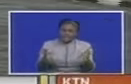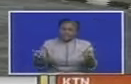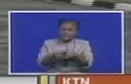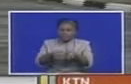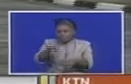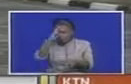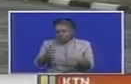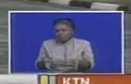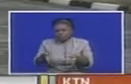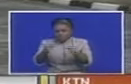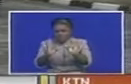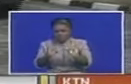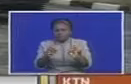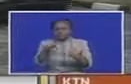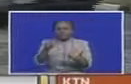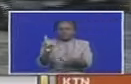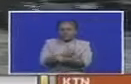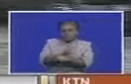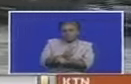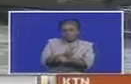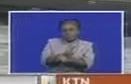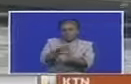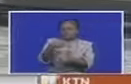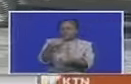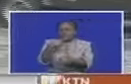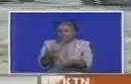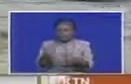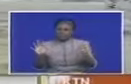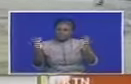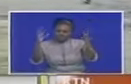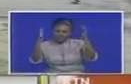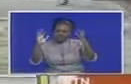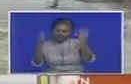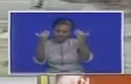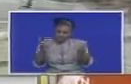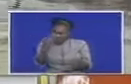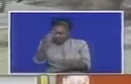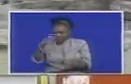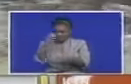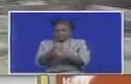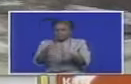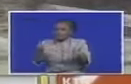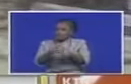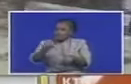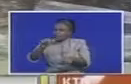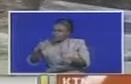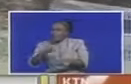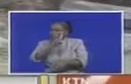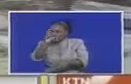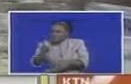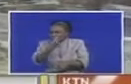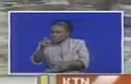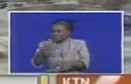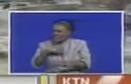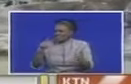polisi waliosikia kutubua njama nzima ya mashambulizi haya wanastahili kupewa kongole kwa utendakazi wao, lakini kwa upande mwingine kuna masuala kadhaa